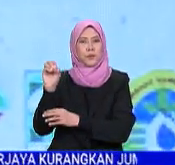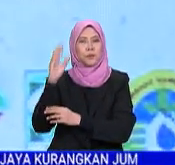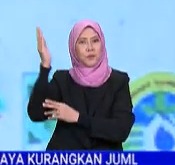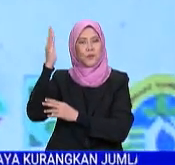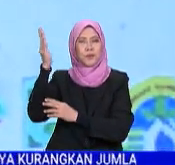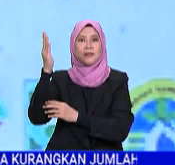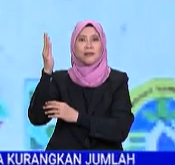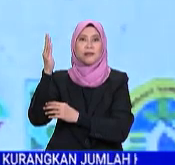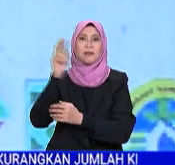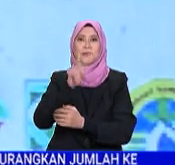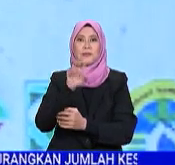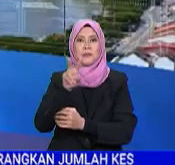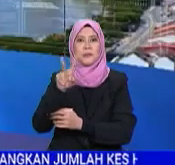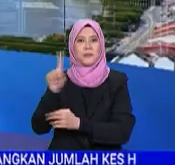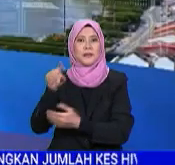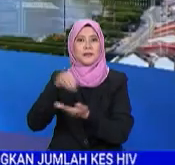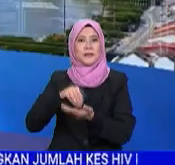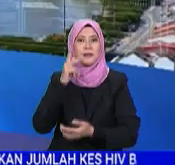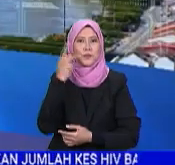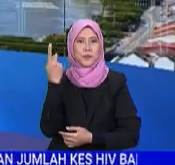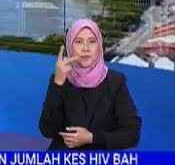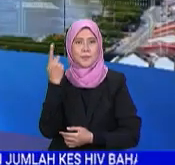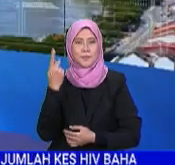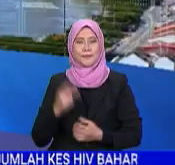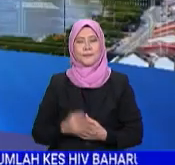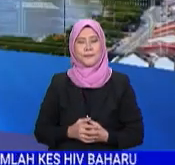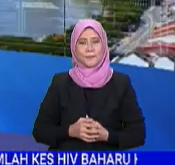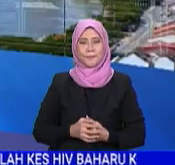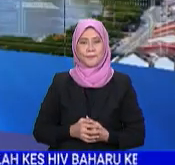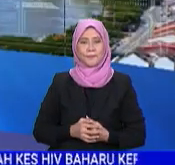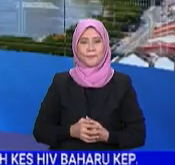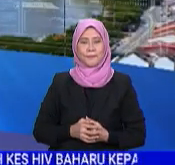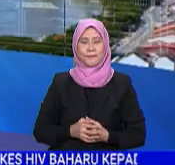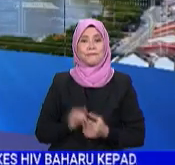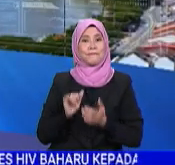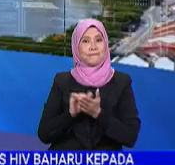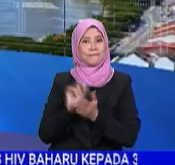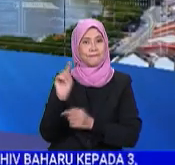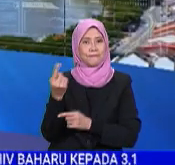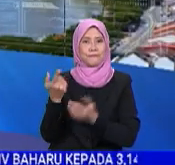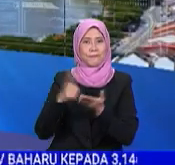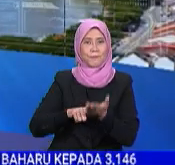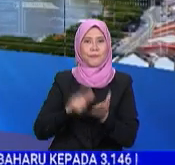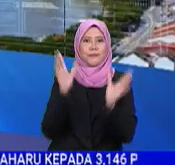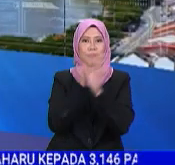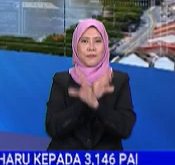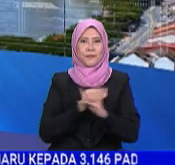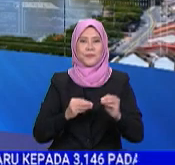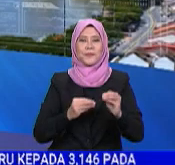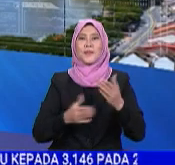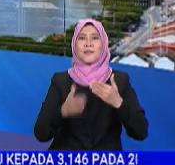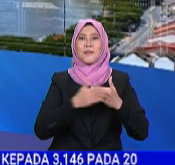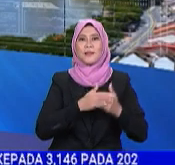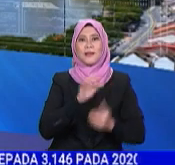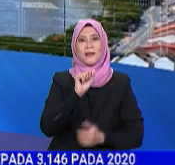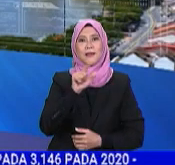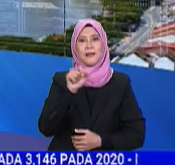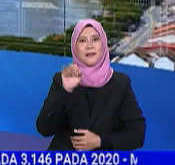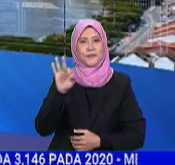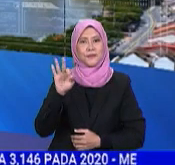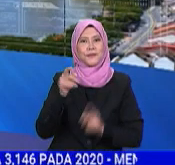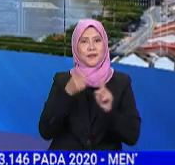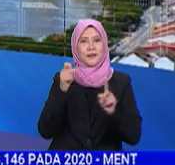21 di kucing di Hai Bastari sekian perkembangan berita dari cowok kita kembali bersama Alif di